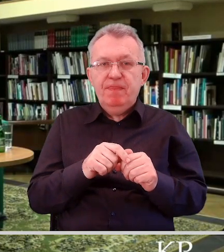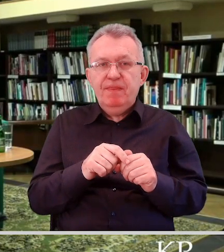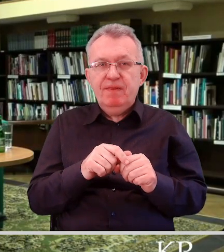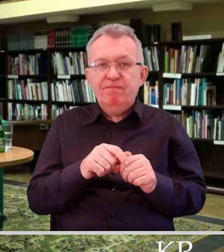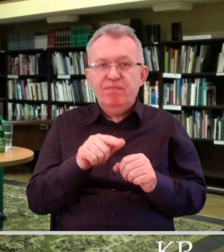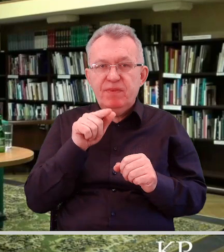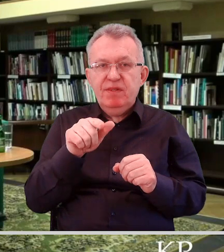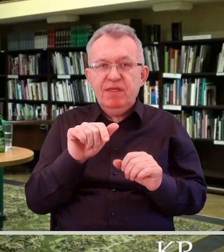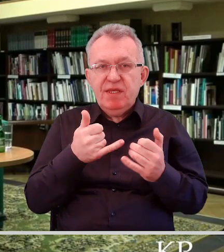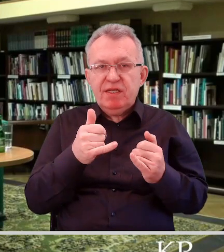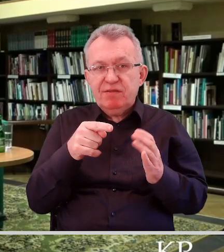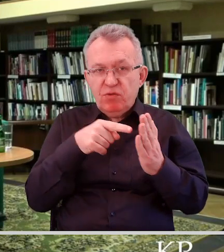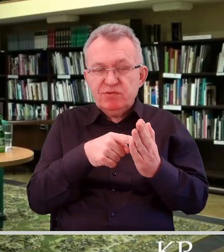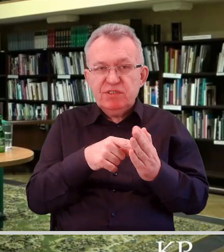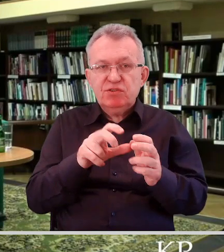dotyczącą tego,